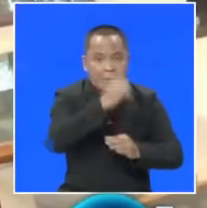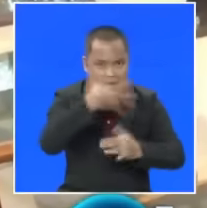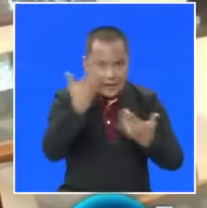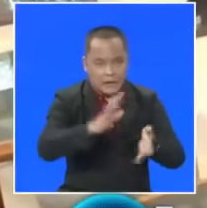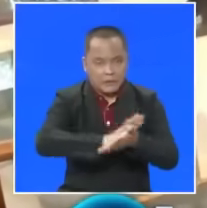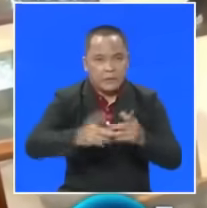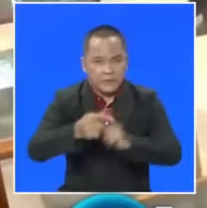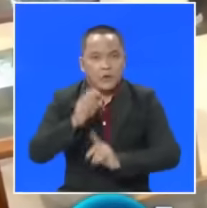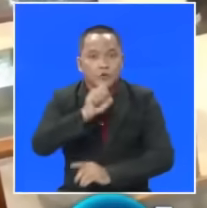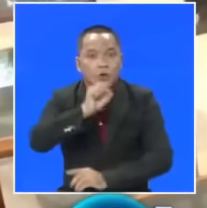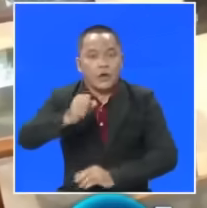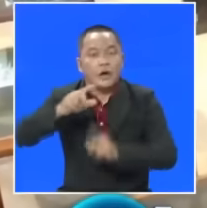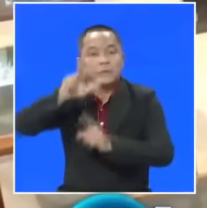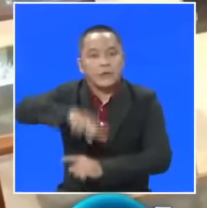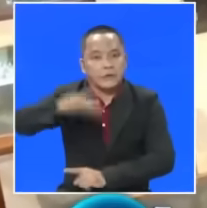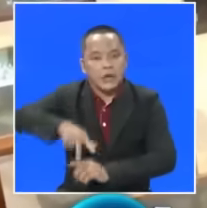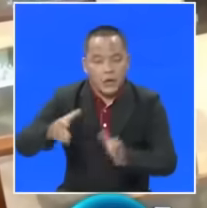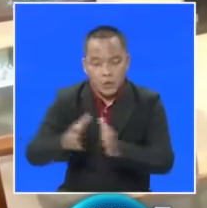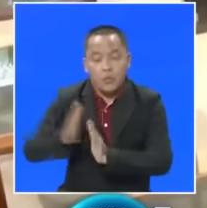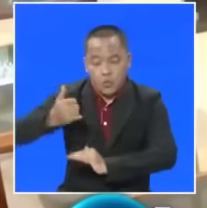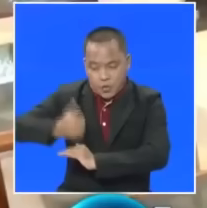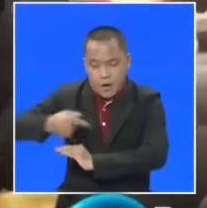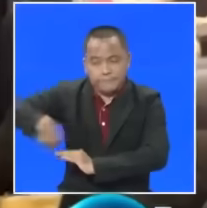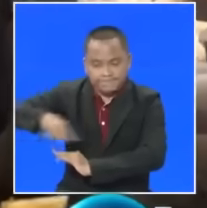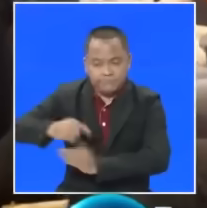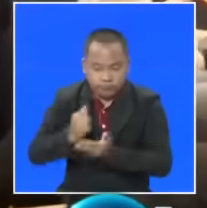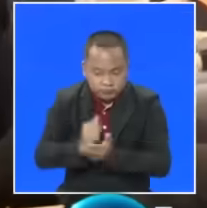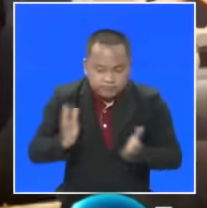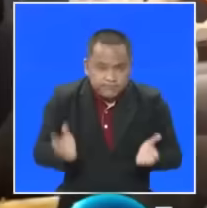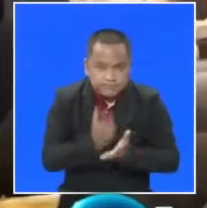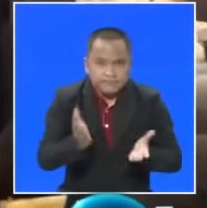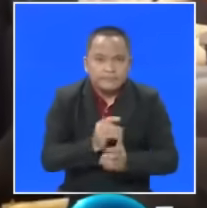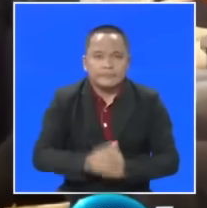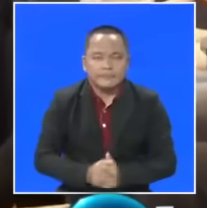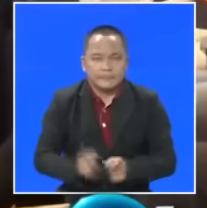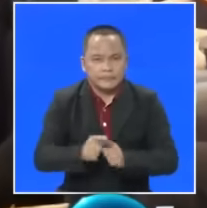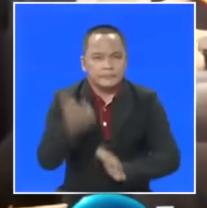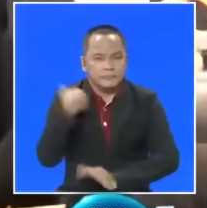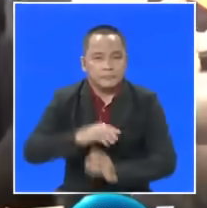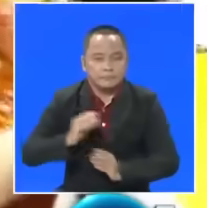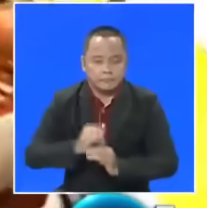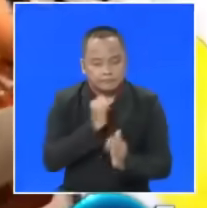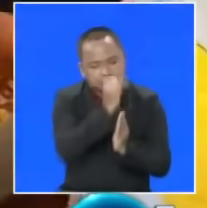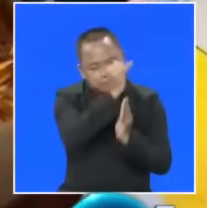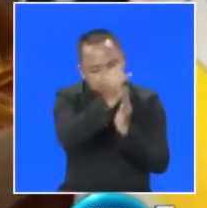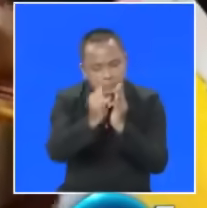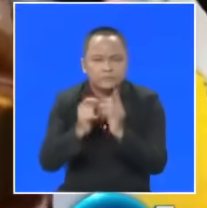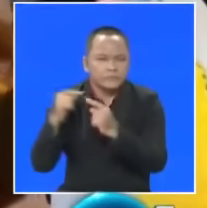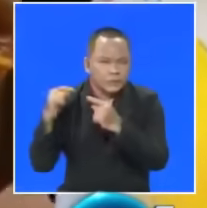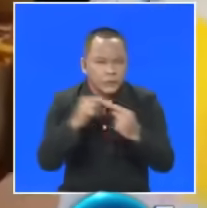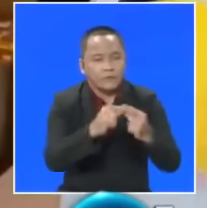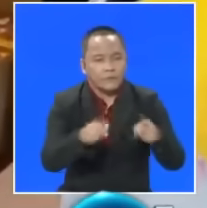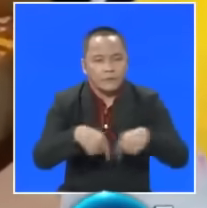ดแถมยังมีส.ส.เพื่อไทยสายกำนันป้อที่คอยสนับสนุนอยู่อีกทั้งการลงพื้นที่อย่างสม่ำเส